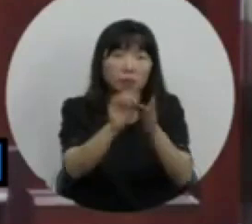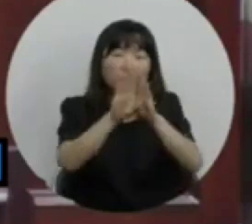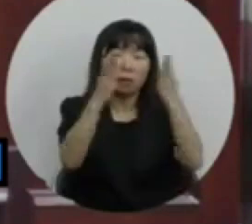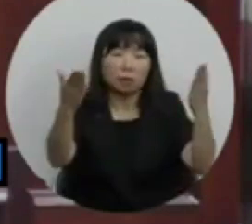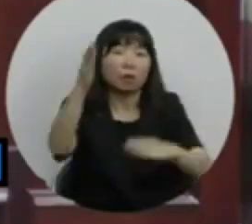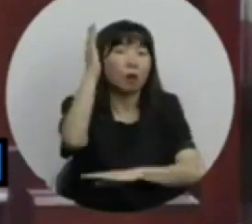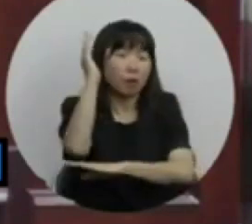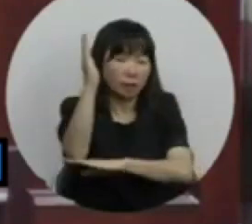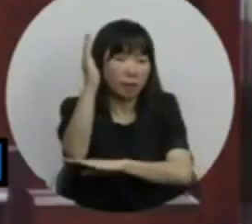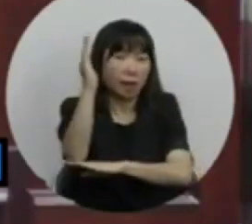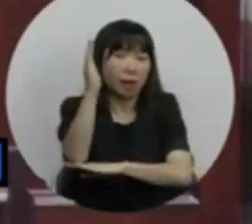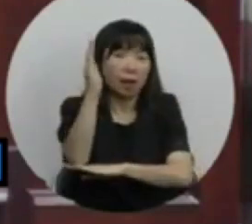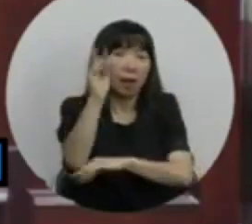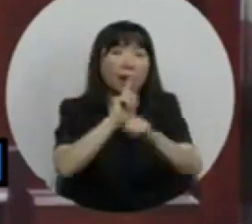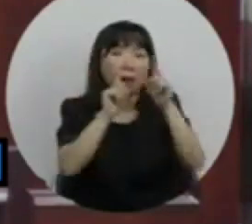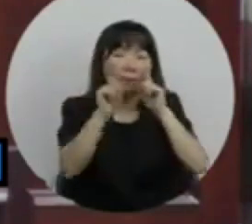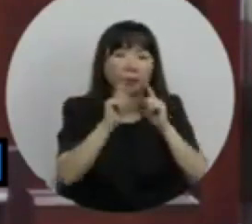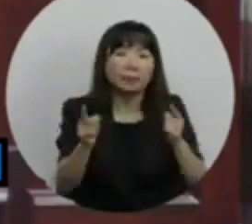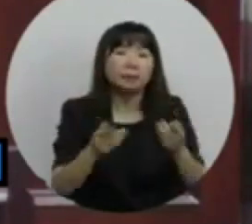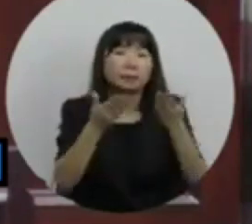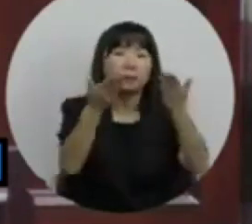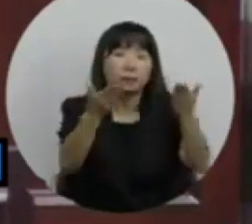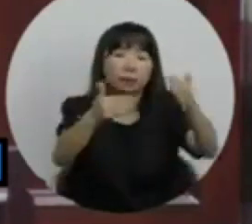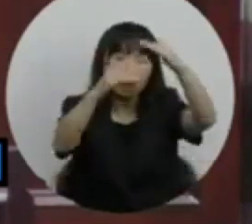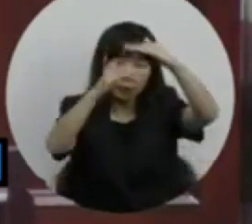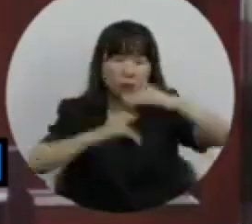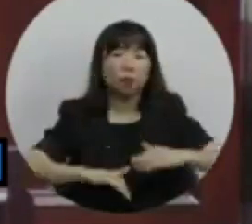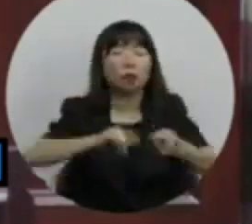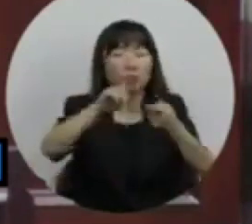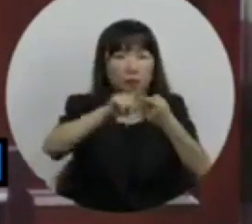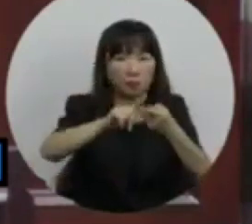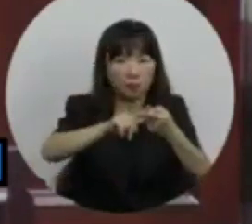개회사에서 말씀하신 사항에 대해서 제가